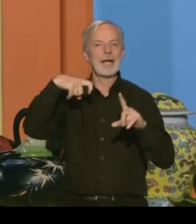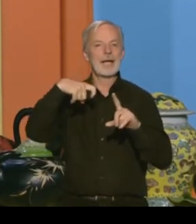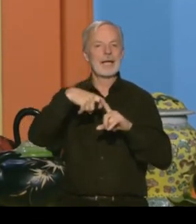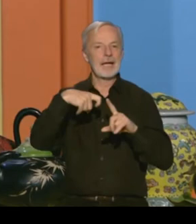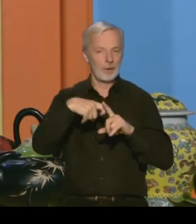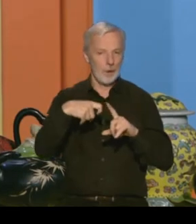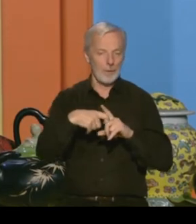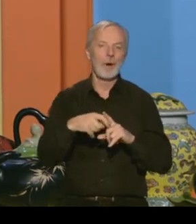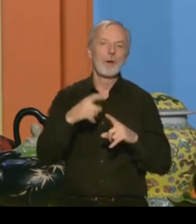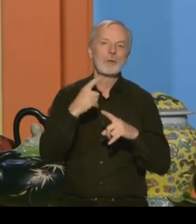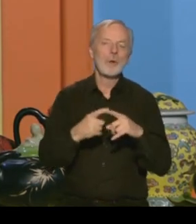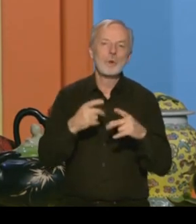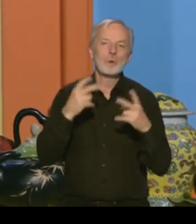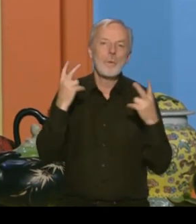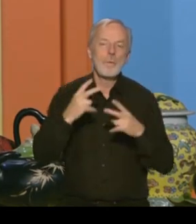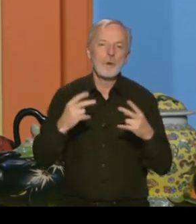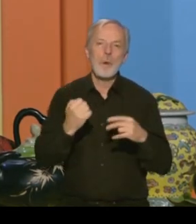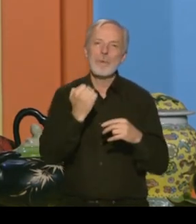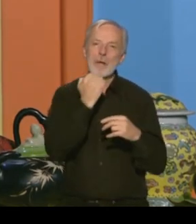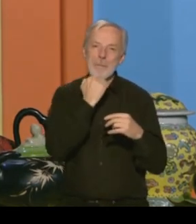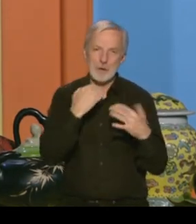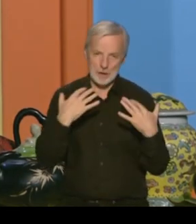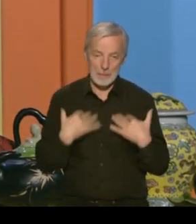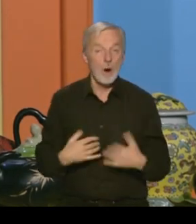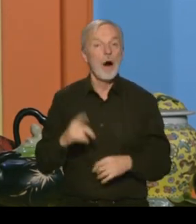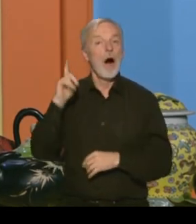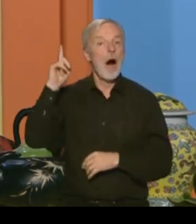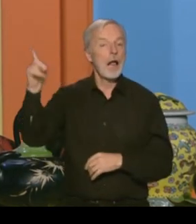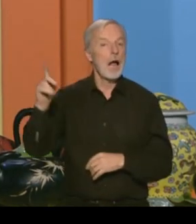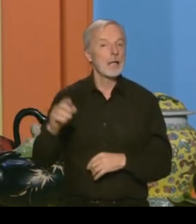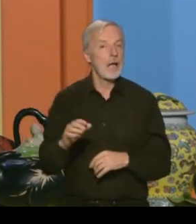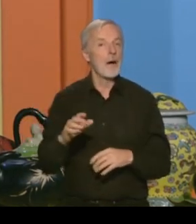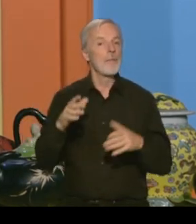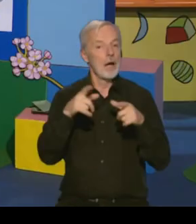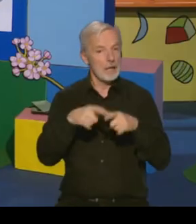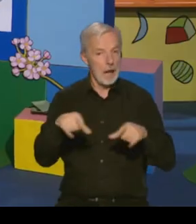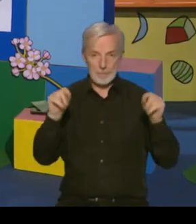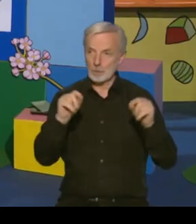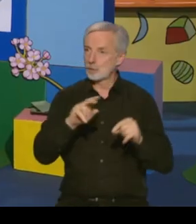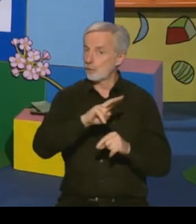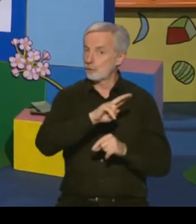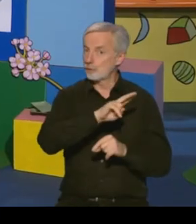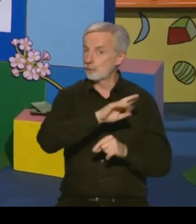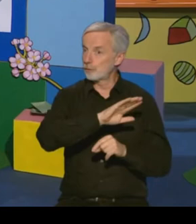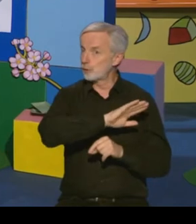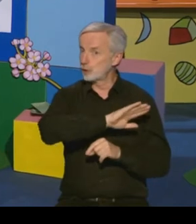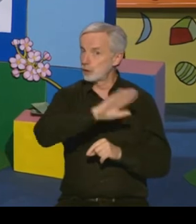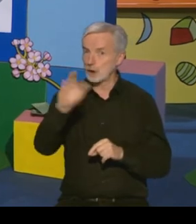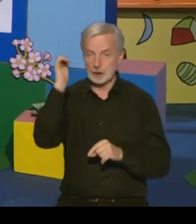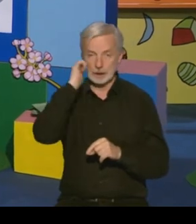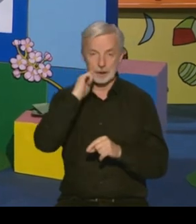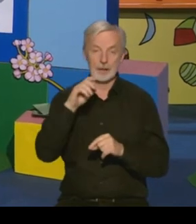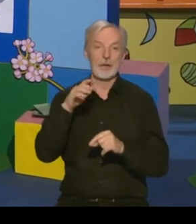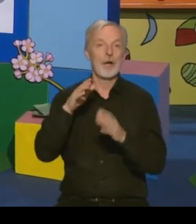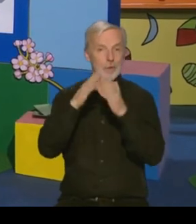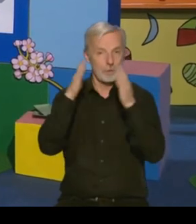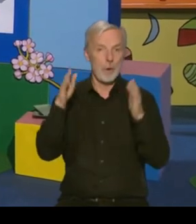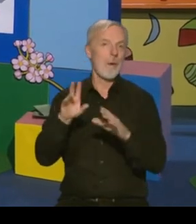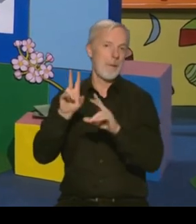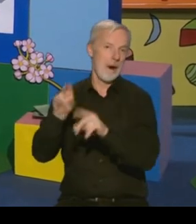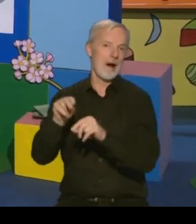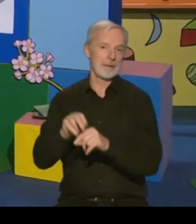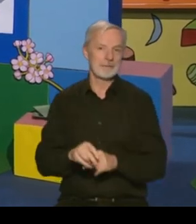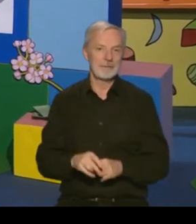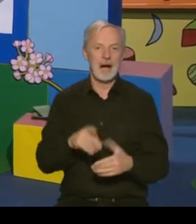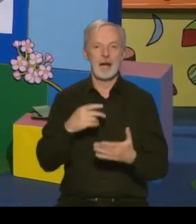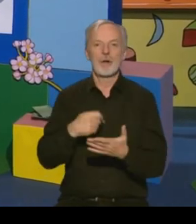jako pyžamo, ale v Japonsku ho prý mají doma všichni. Ano, je to tradiční